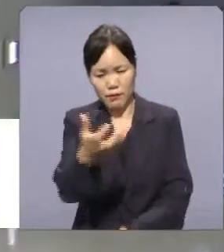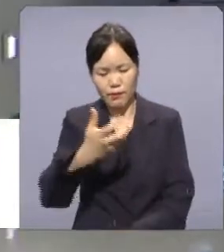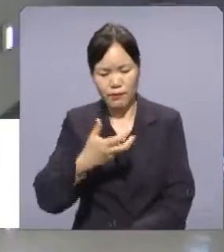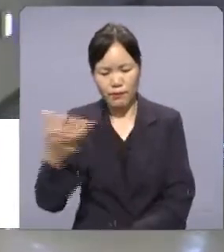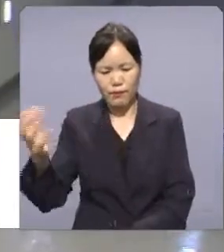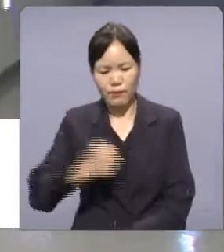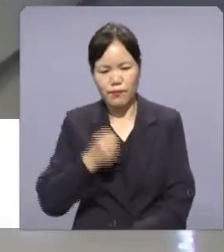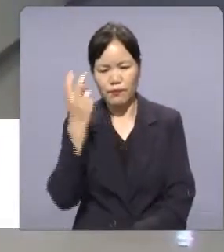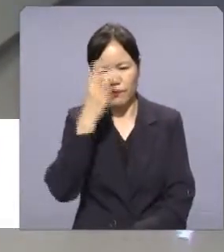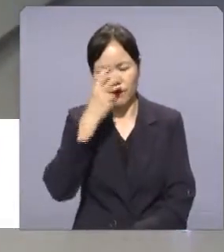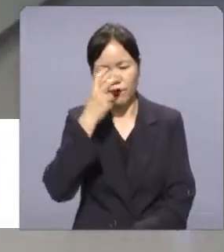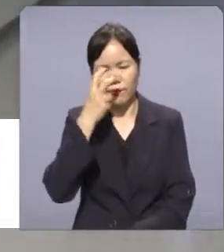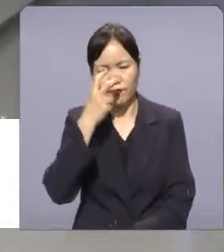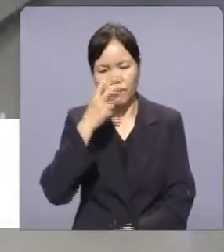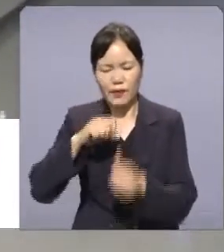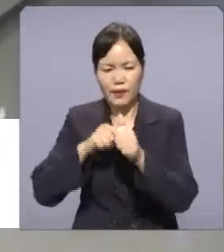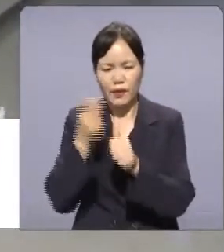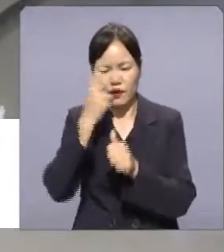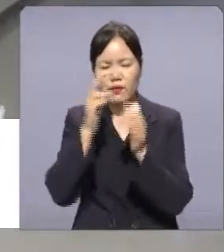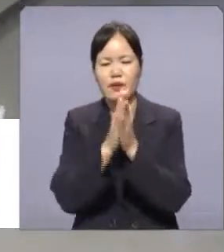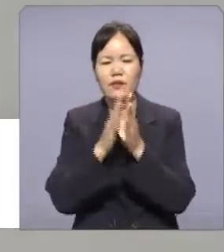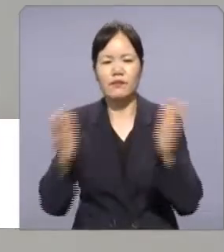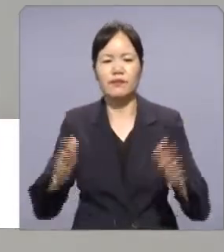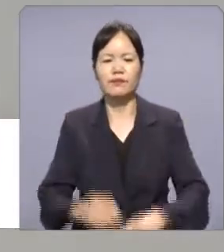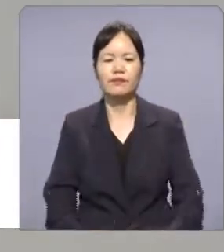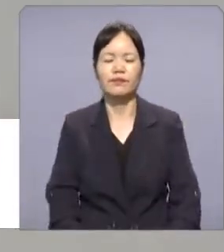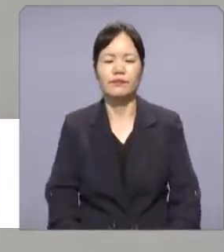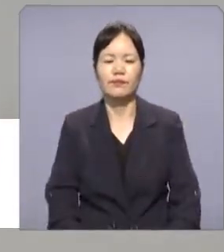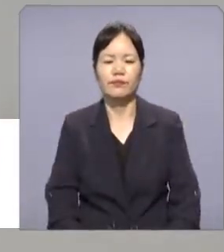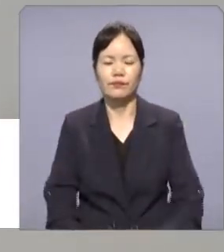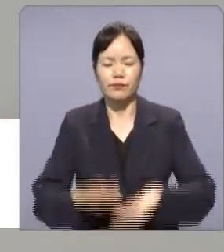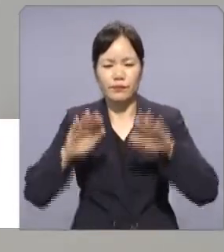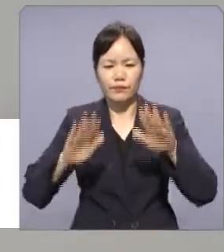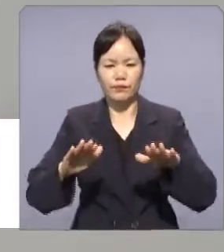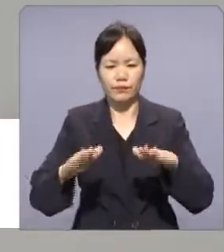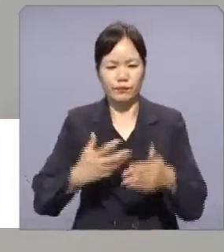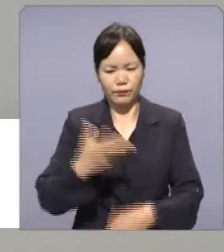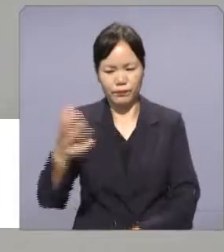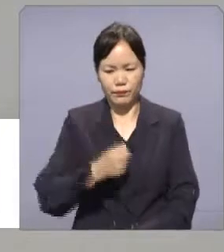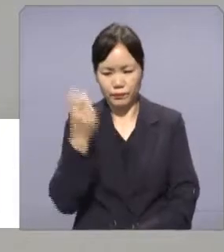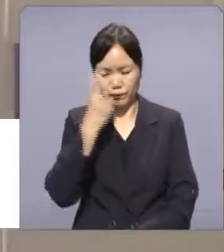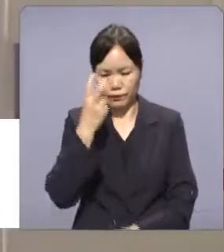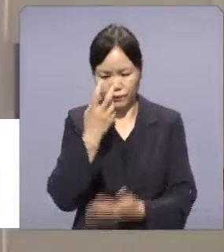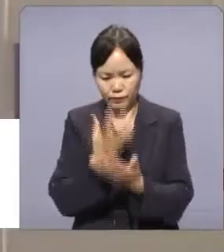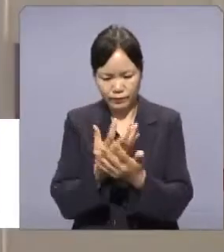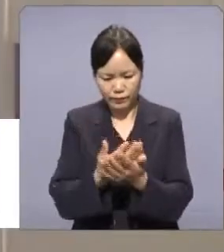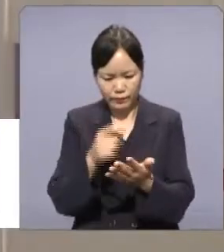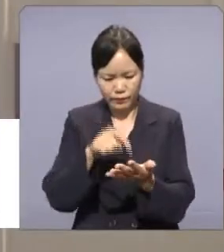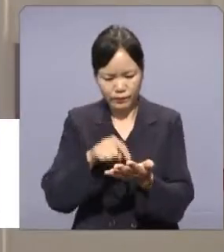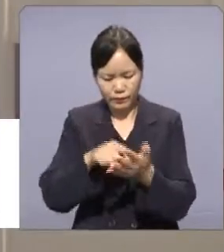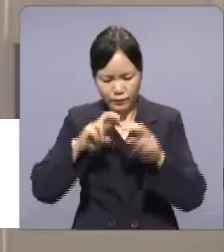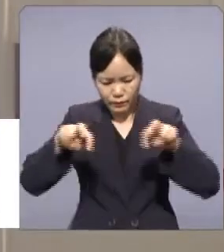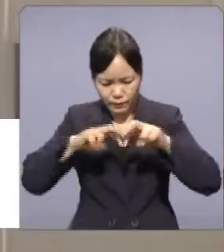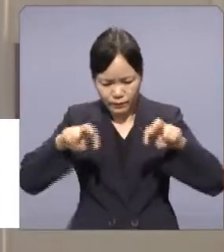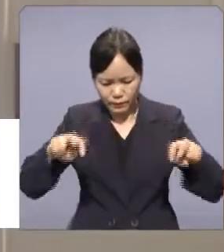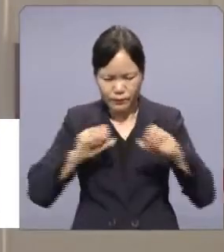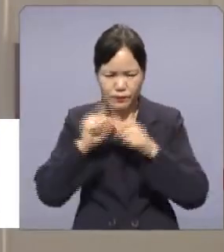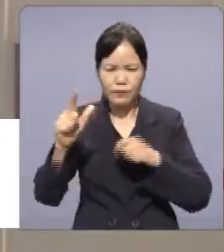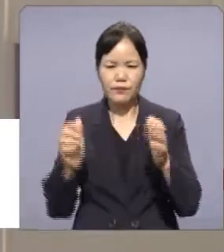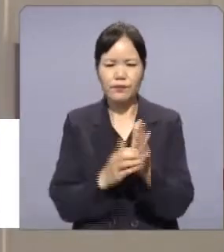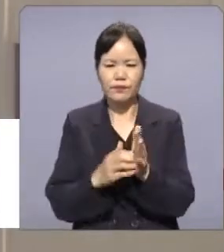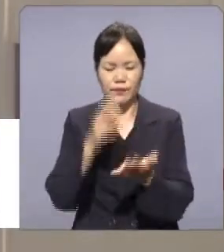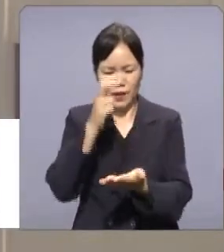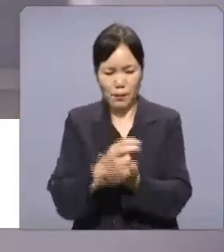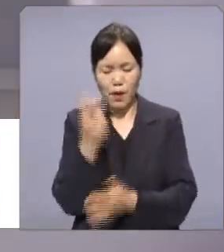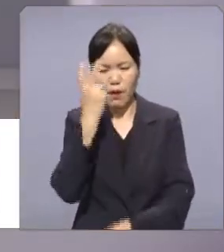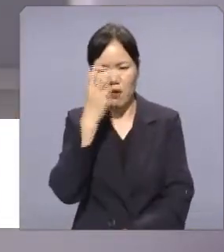압수수색하며 본격적인 강제수사에 들어갔습니다. 현재는 압수수색물 분석 등을 대부분 마치고 법리를